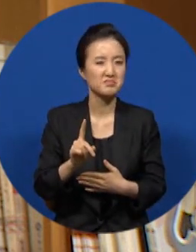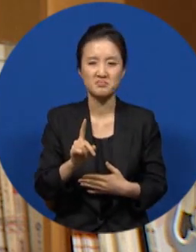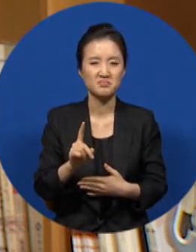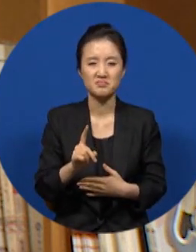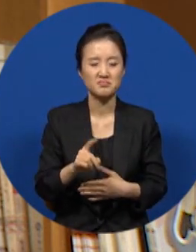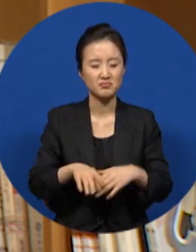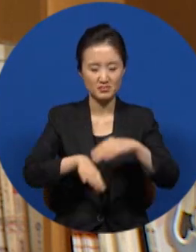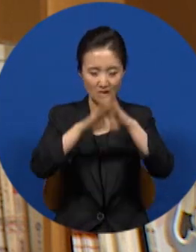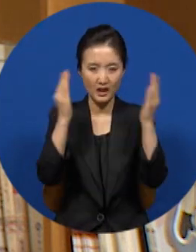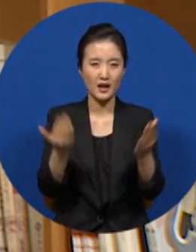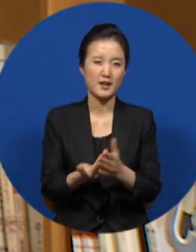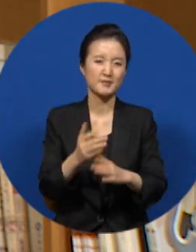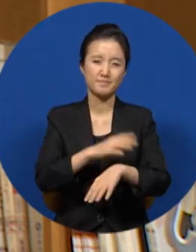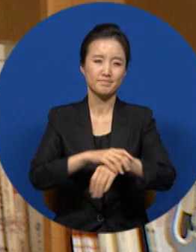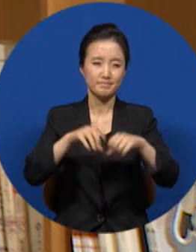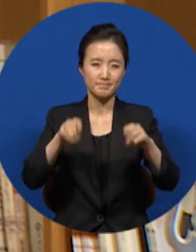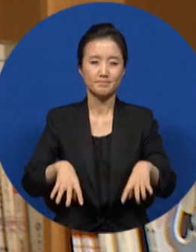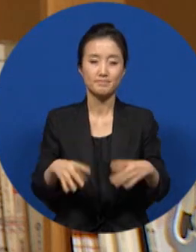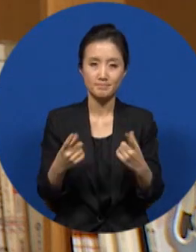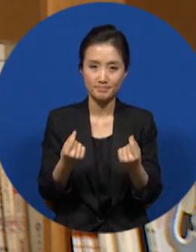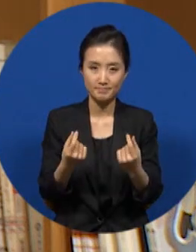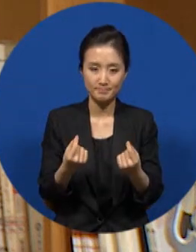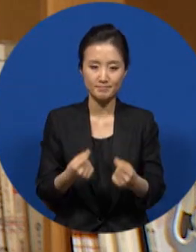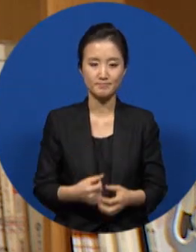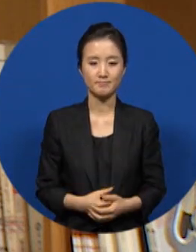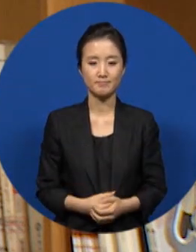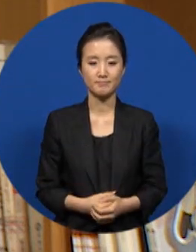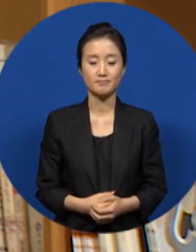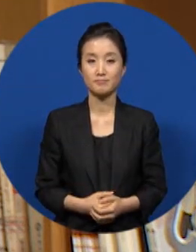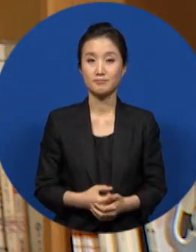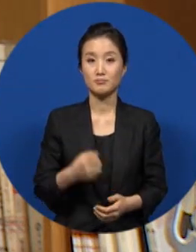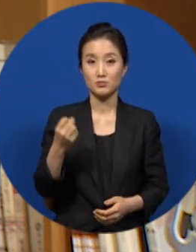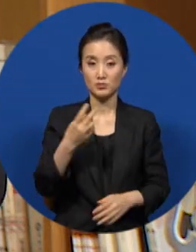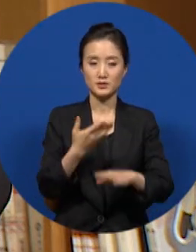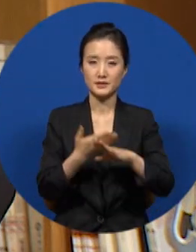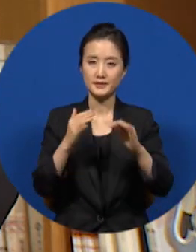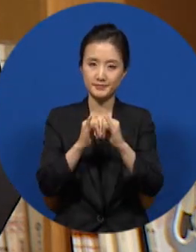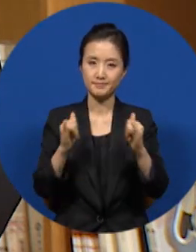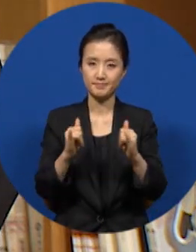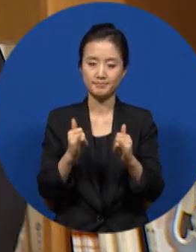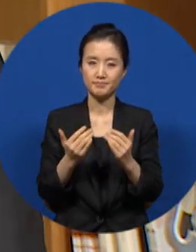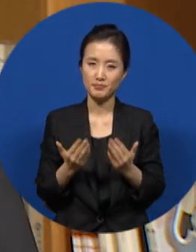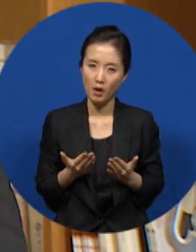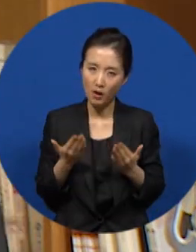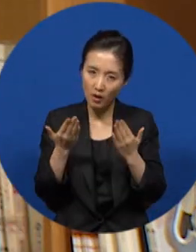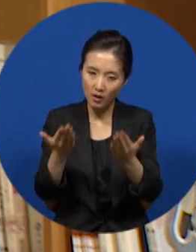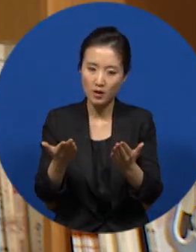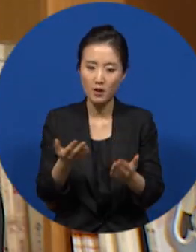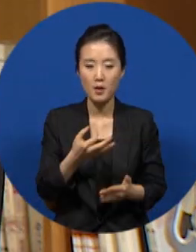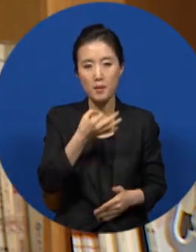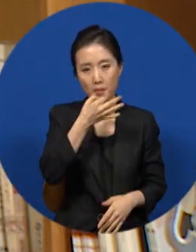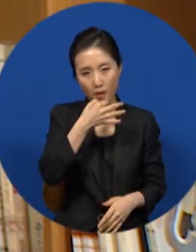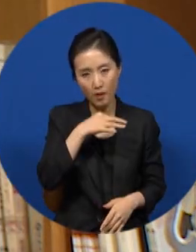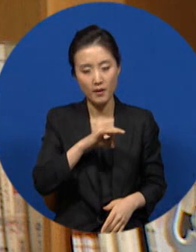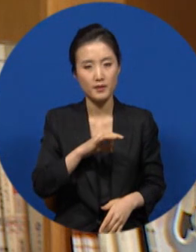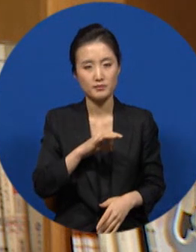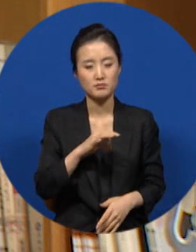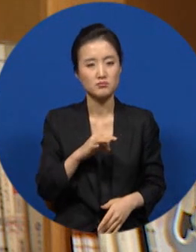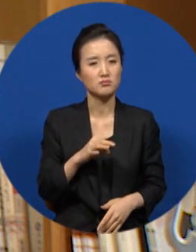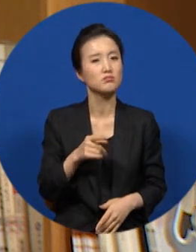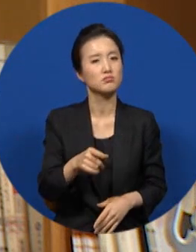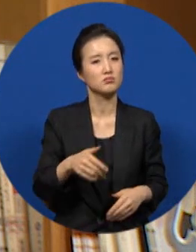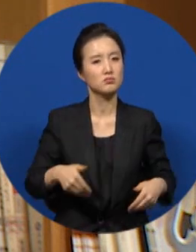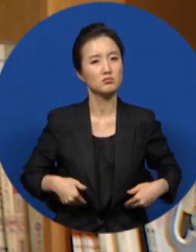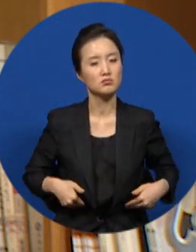귀찮습니다. 그리고 유호덕이라 해서 남들한테 봉사하는 삶, 이렇게 보람을 얘기하는 거예요. 남들한테